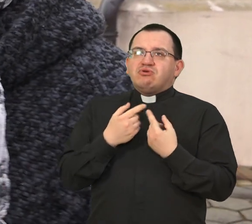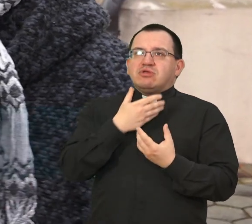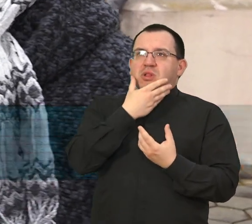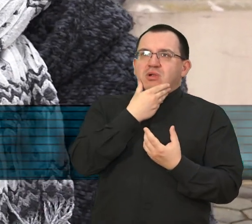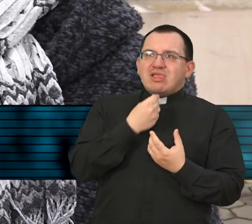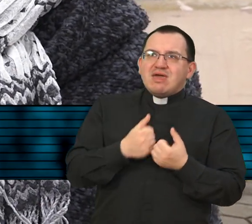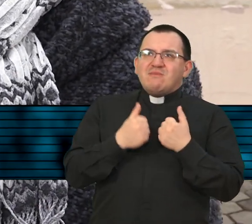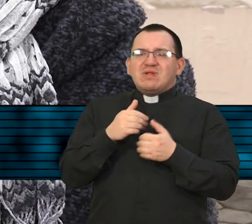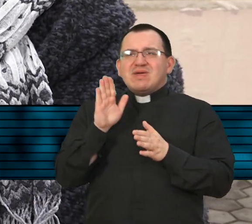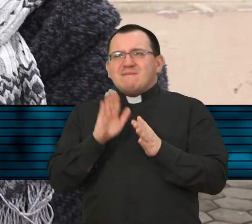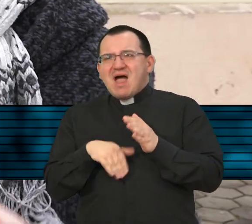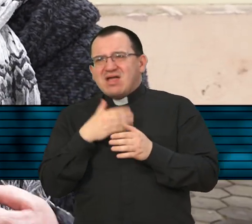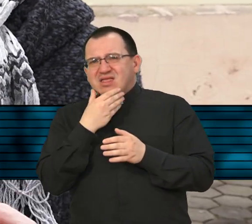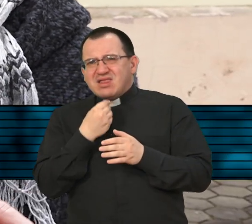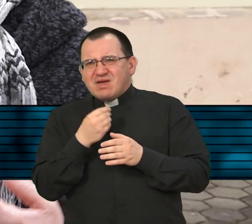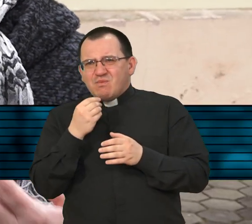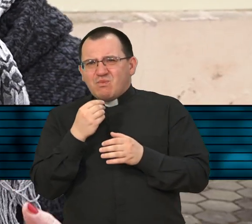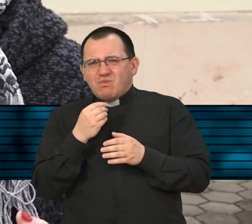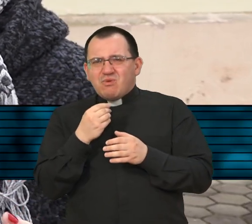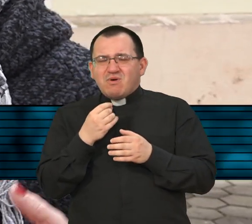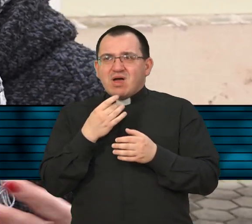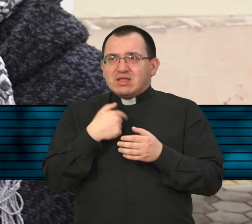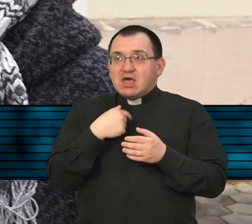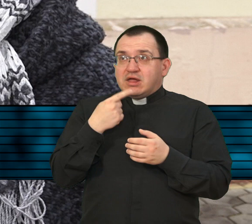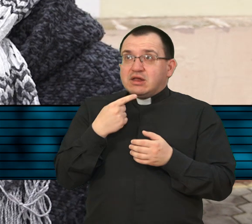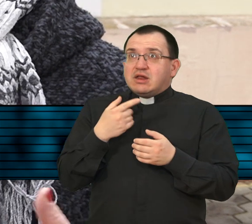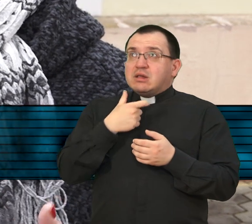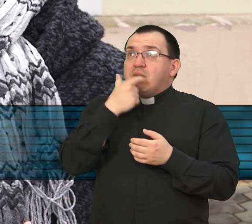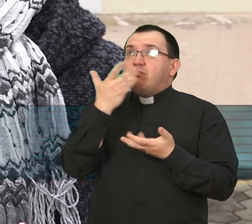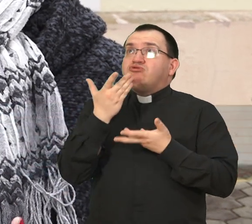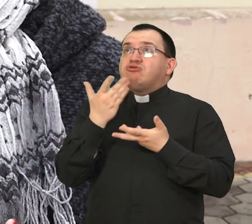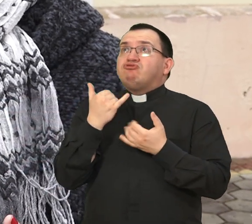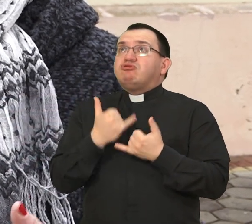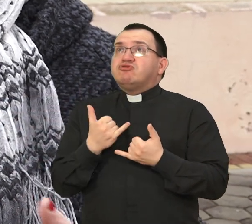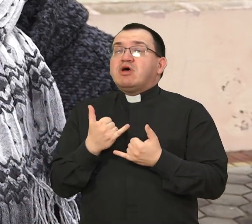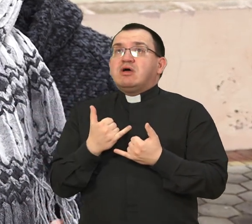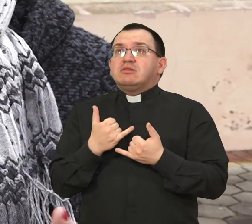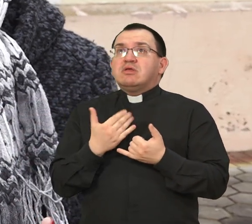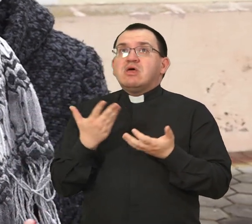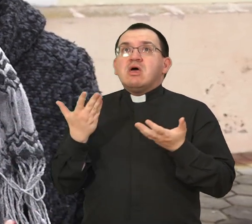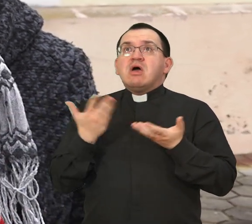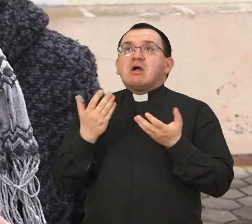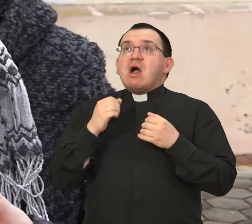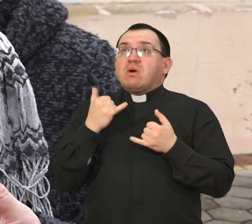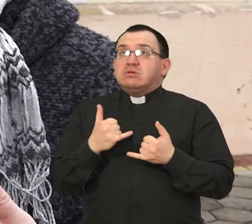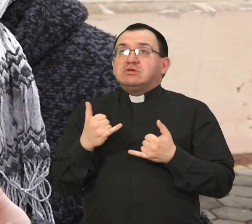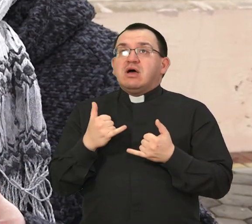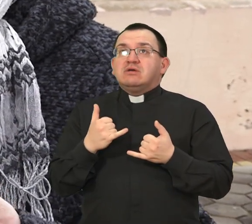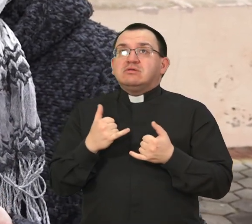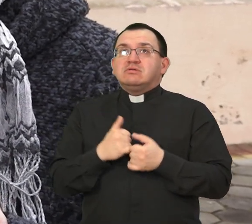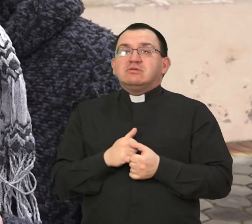ili manje lijepo, kad sam rekla Bože, šta sad ili kako sad, ili